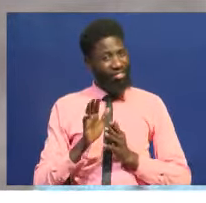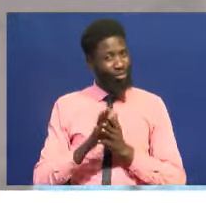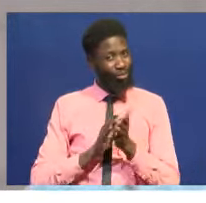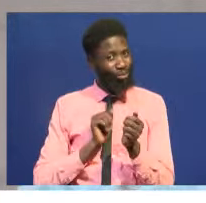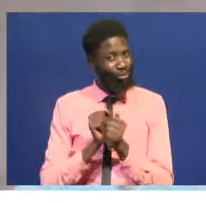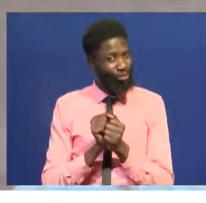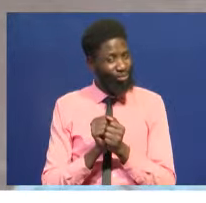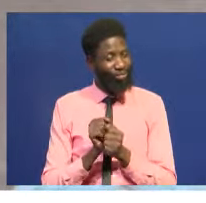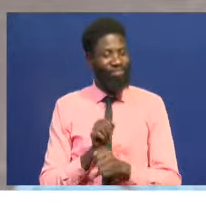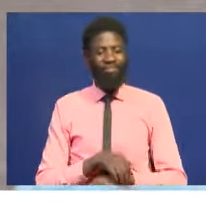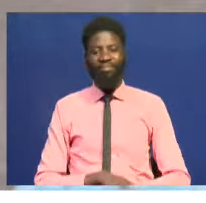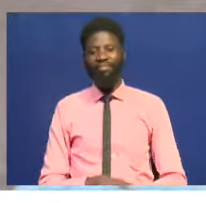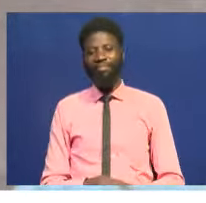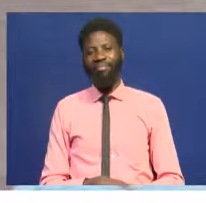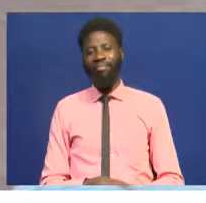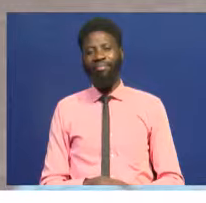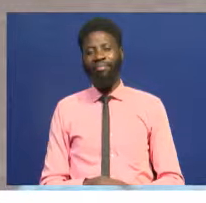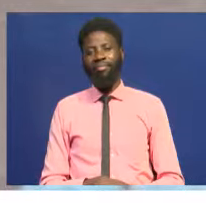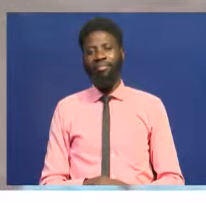Kenya.